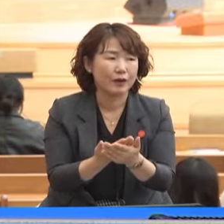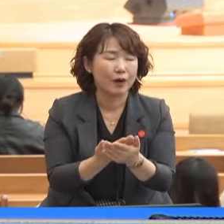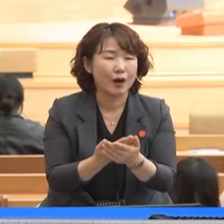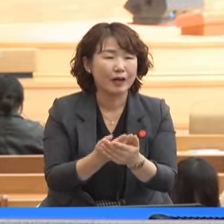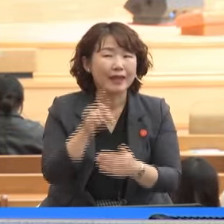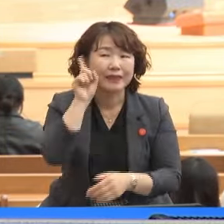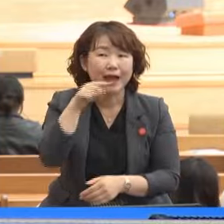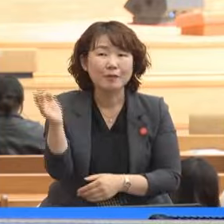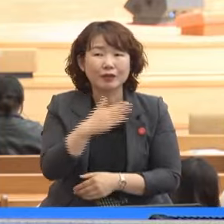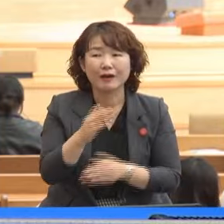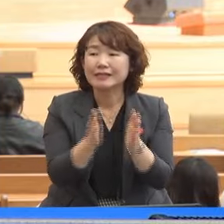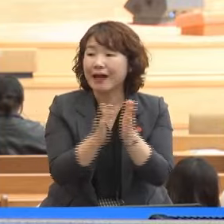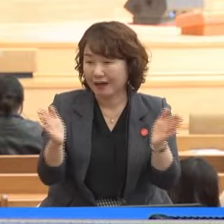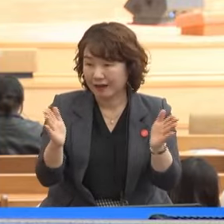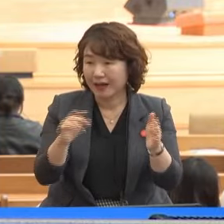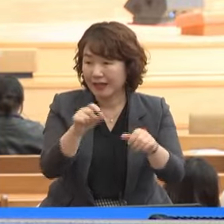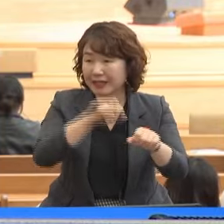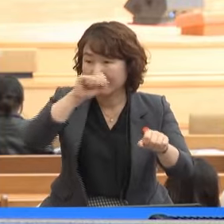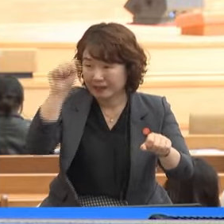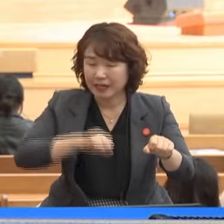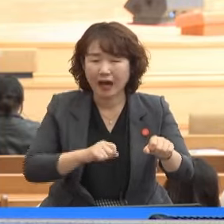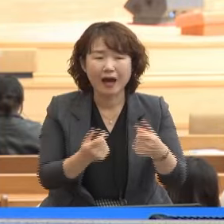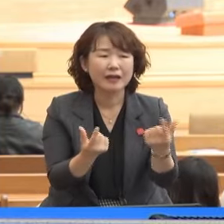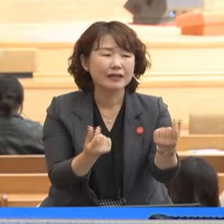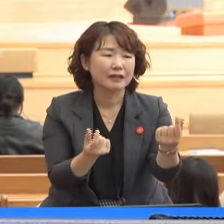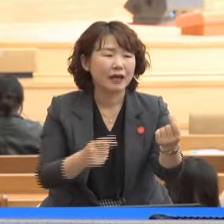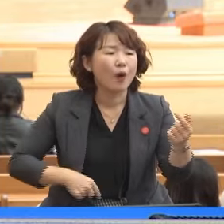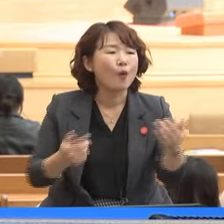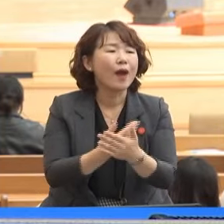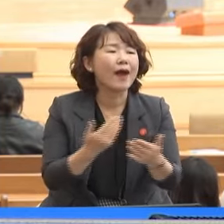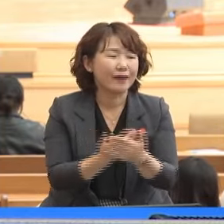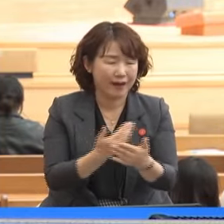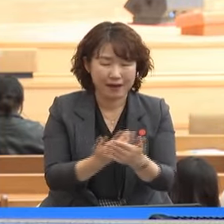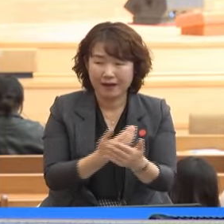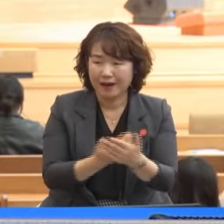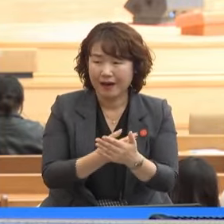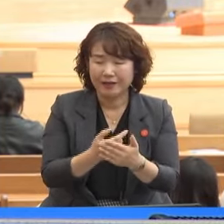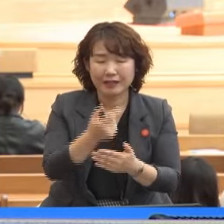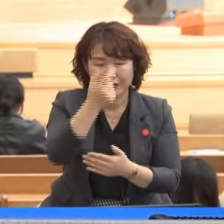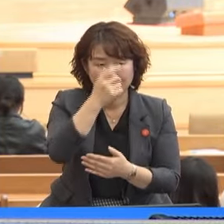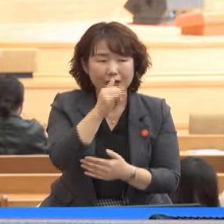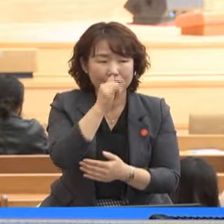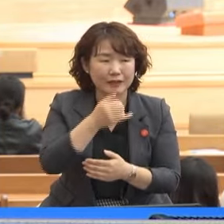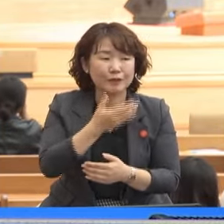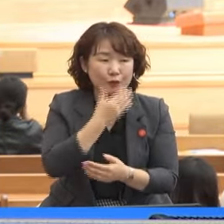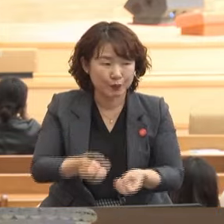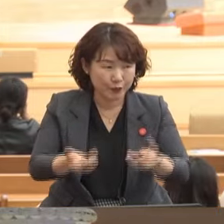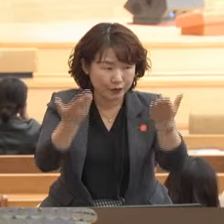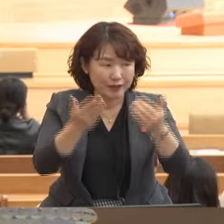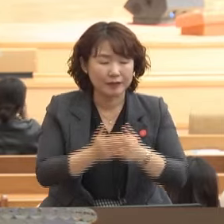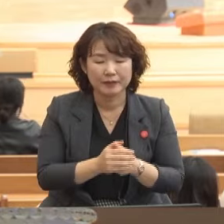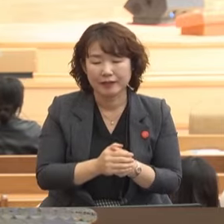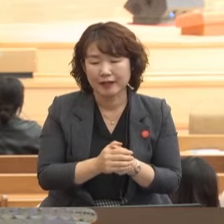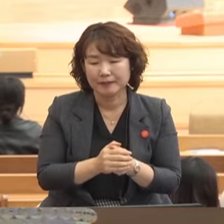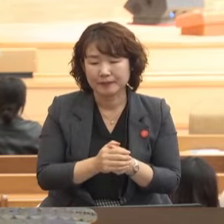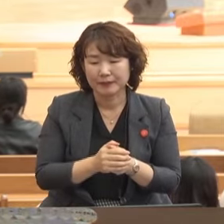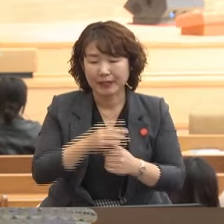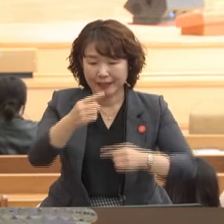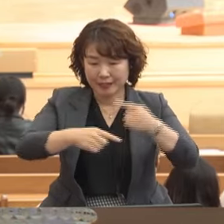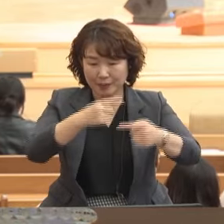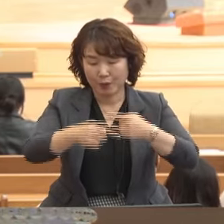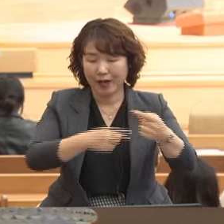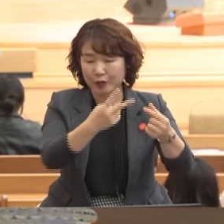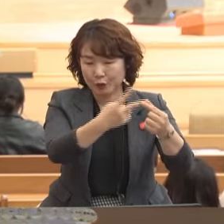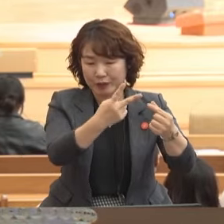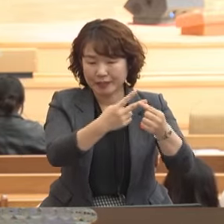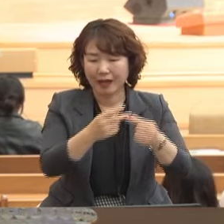가을 특세 내일부터가 그런 특세가 될 수 있기를 주 예수 이름으로 축원합니다. 아멘. 근데 한 번 더 따라 하십시다. 회개하되,